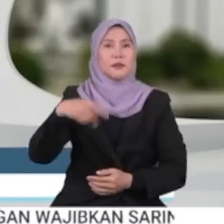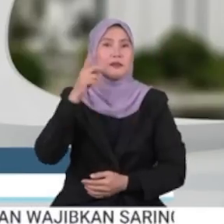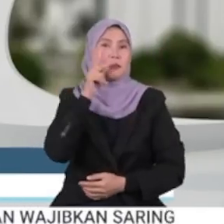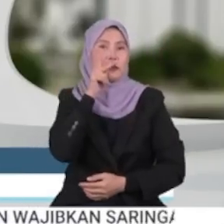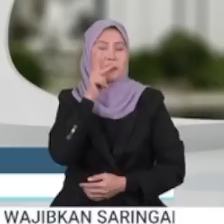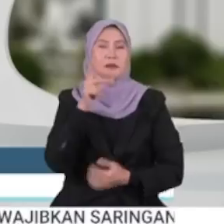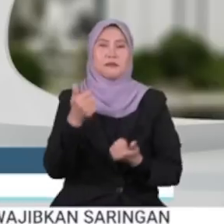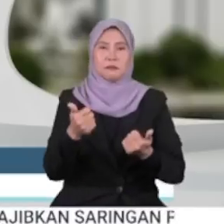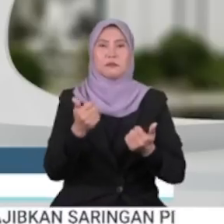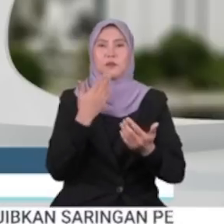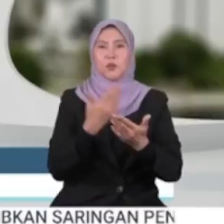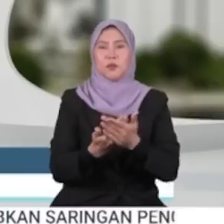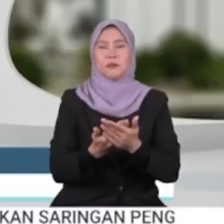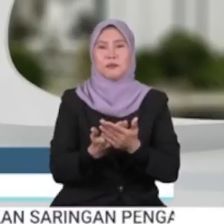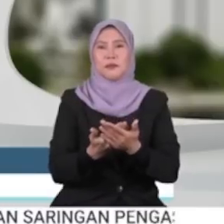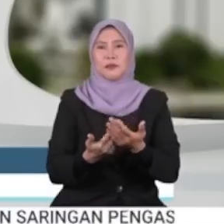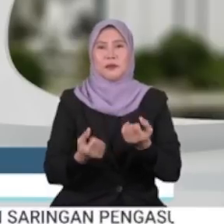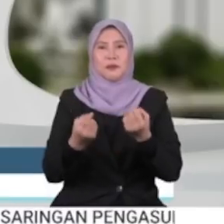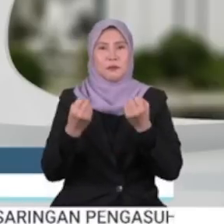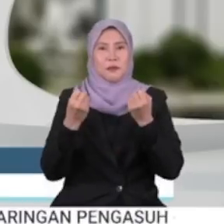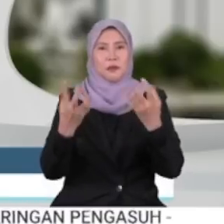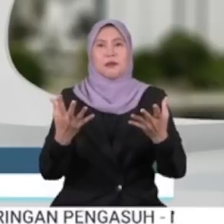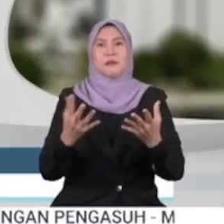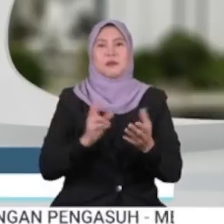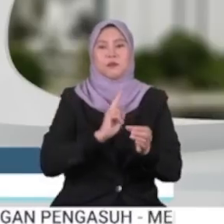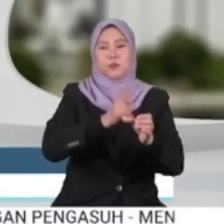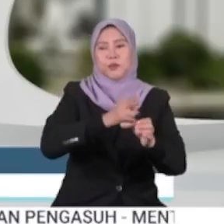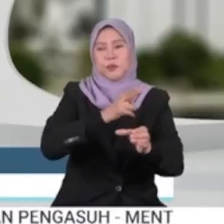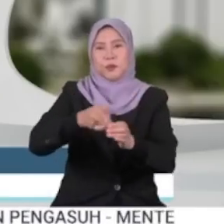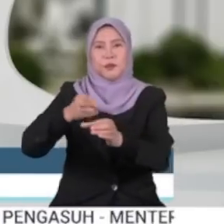bagi menampung permintaan yang tinggi daripada masyarakat.